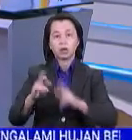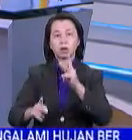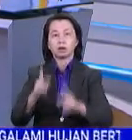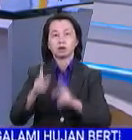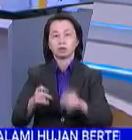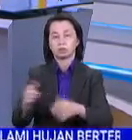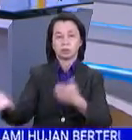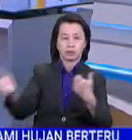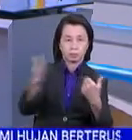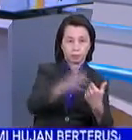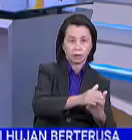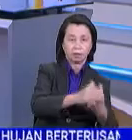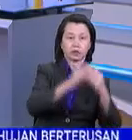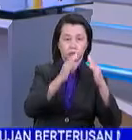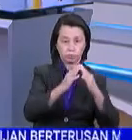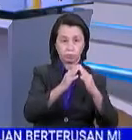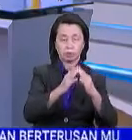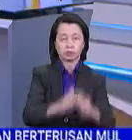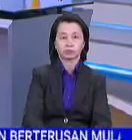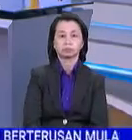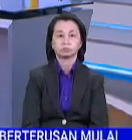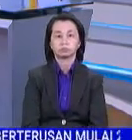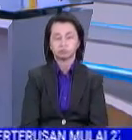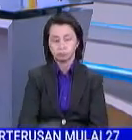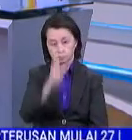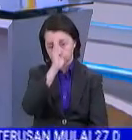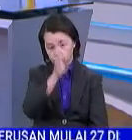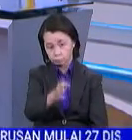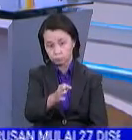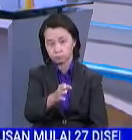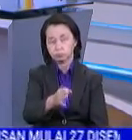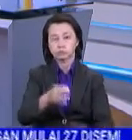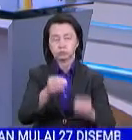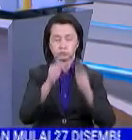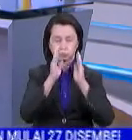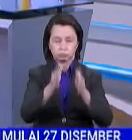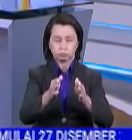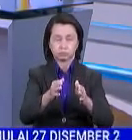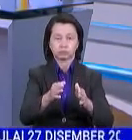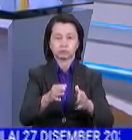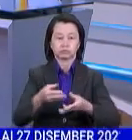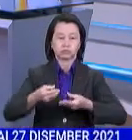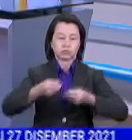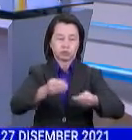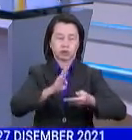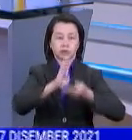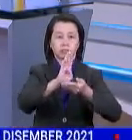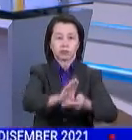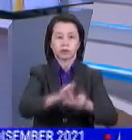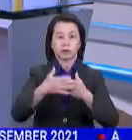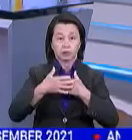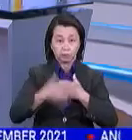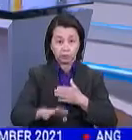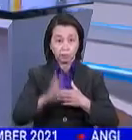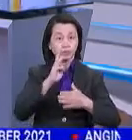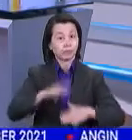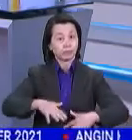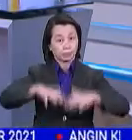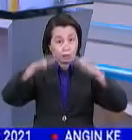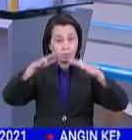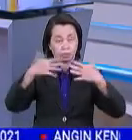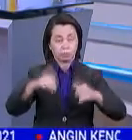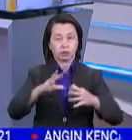penduduk terjejas pulang kerumah masing-masing fokus sekarang memberi tumpuan penuh penyaluran bantuan pasca banjir